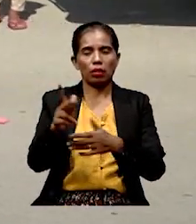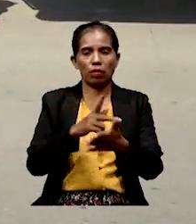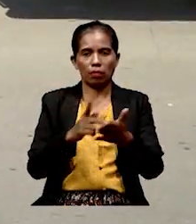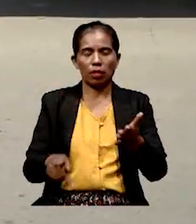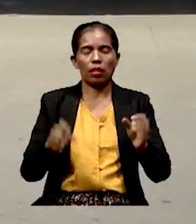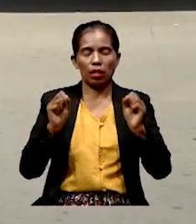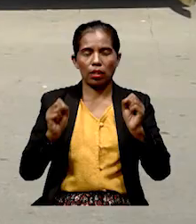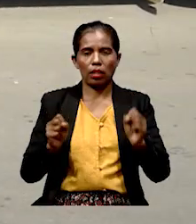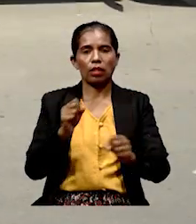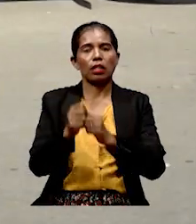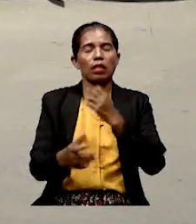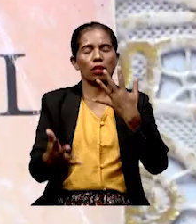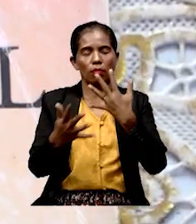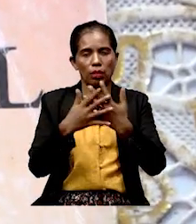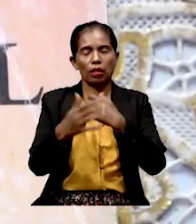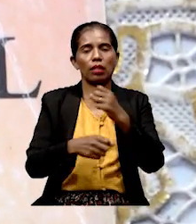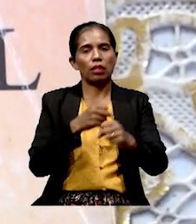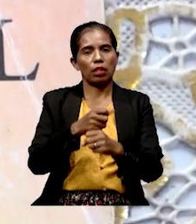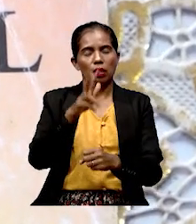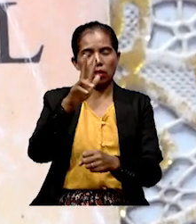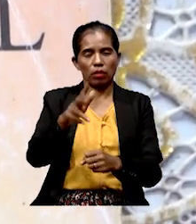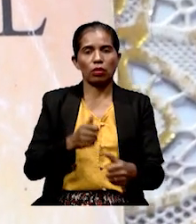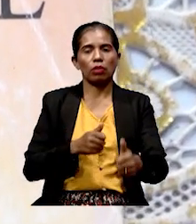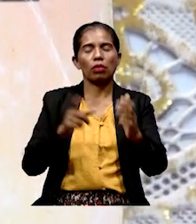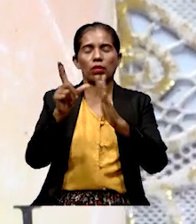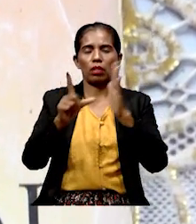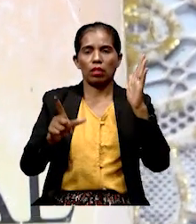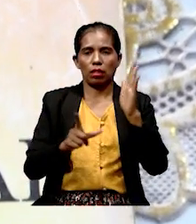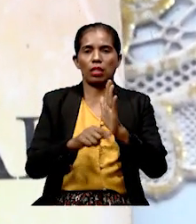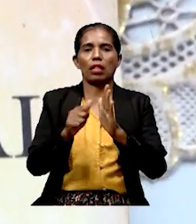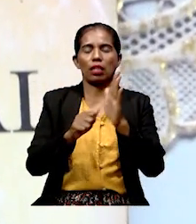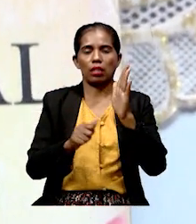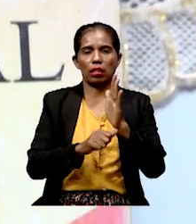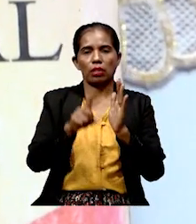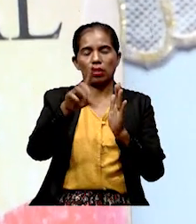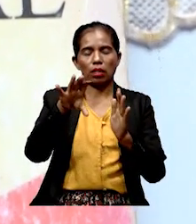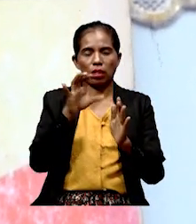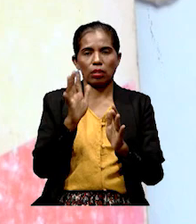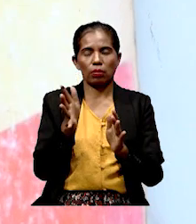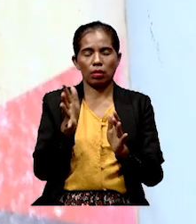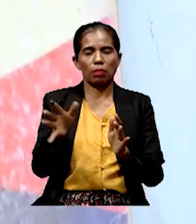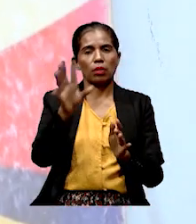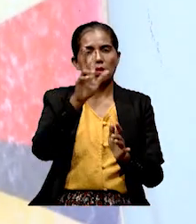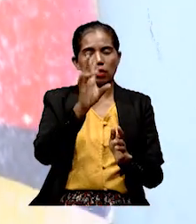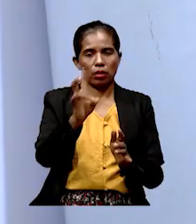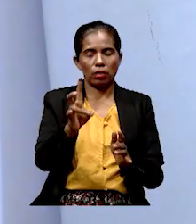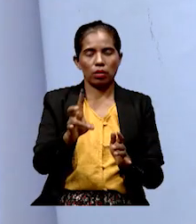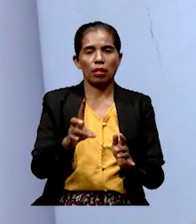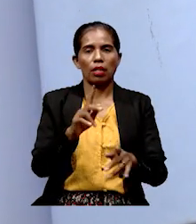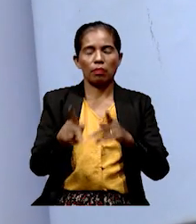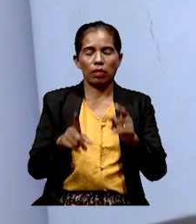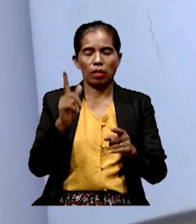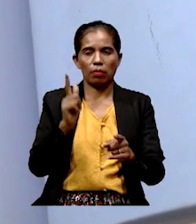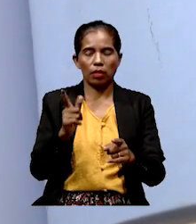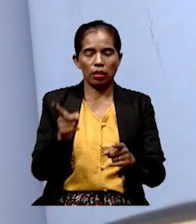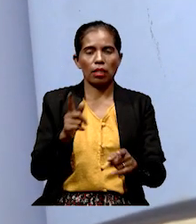pena prisão tinen rua ka multa. Tamba tuir kodiku penal artigo atus ida lima nur singhito sema komeu nara ida ameaça